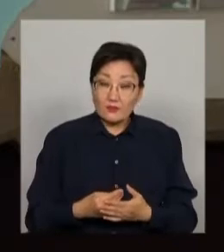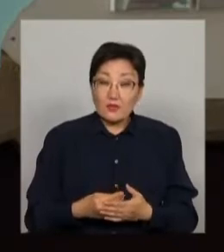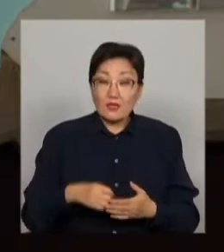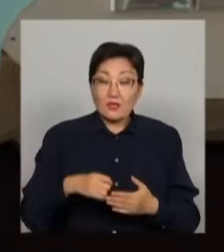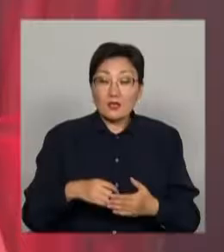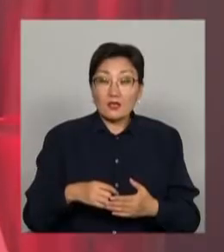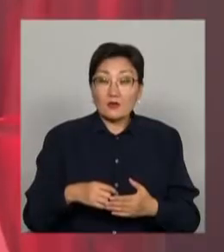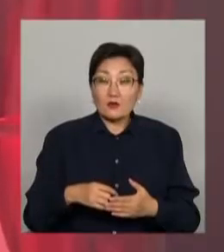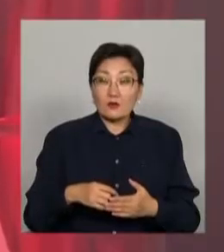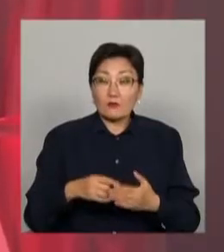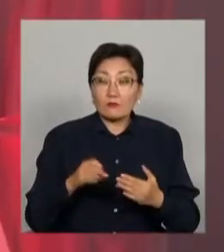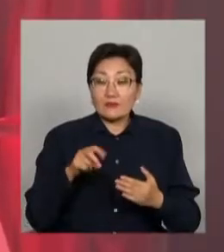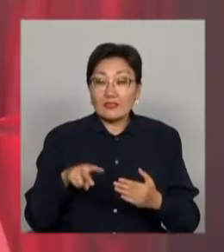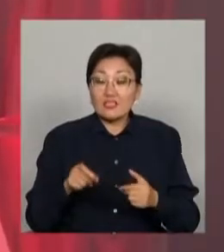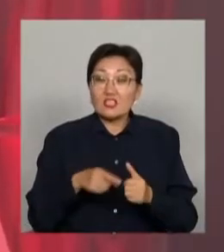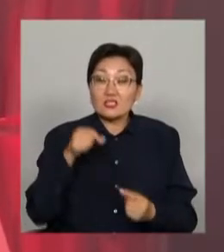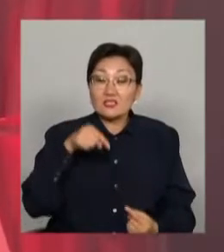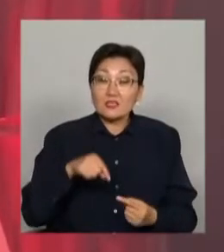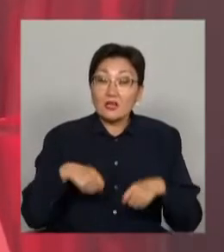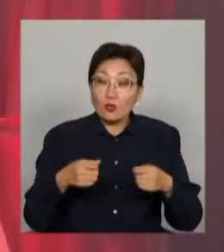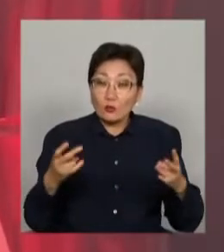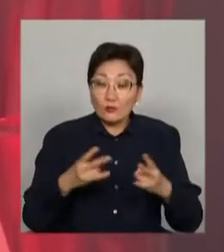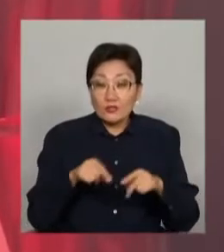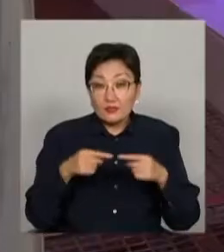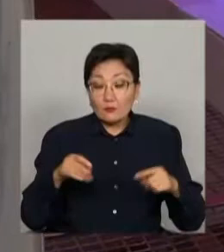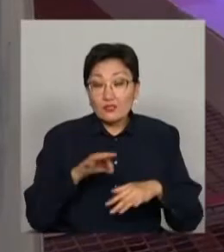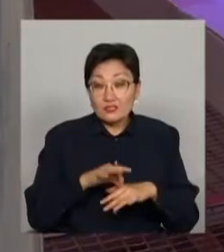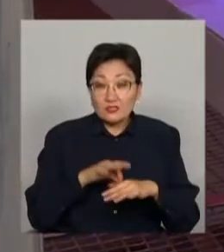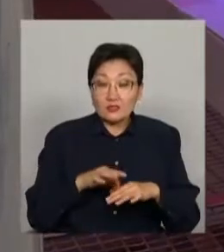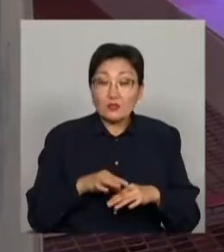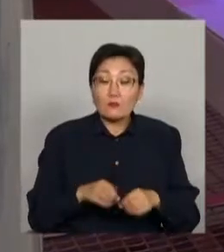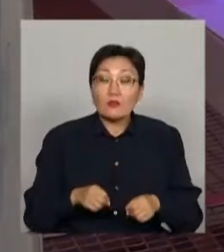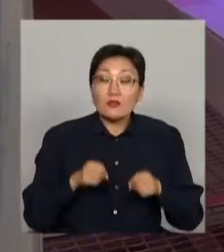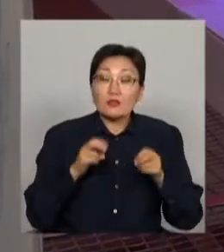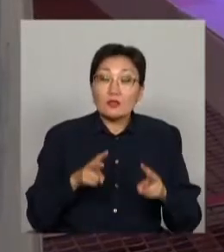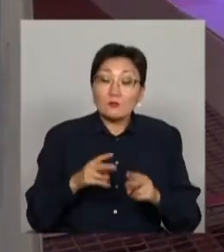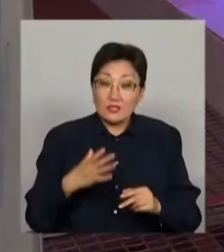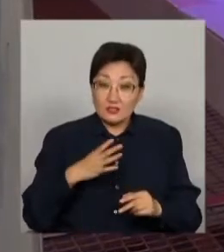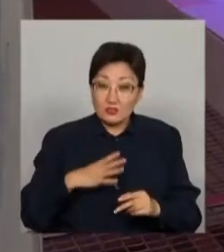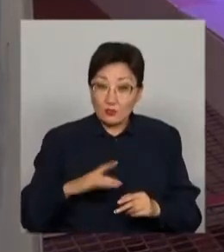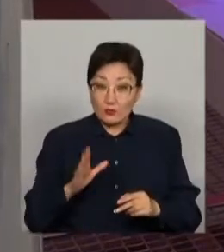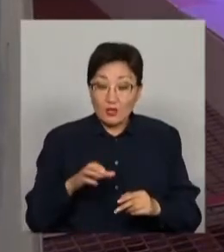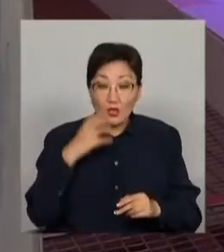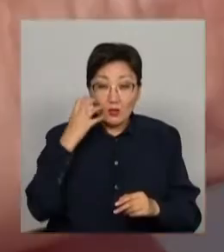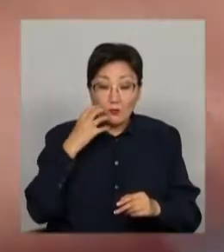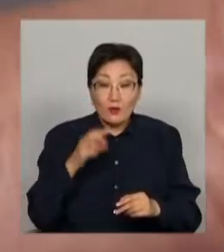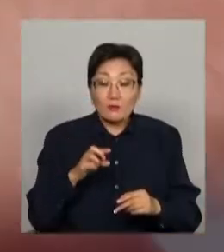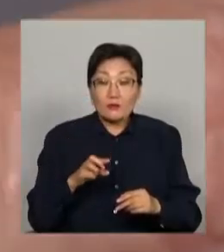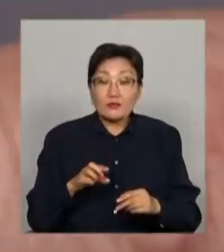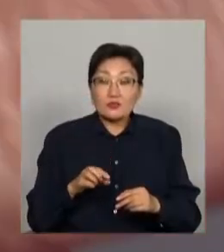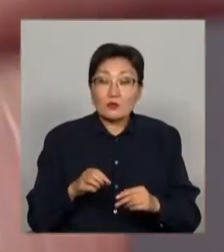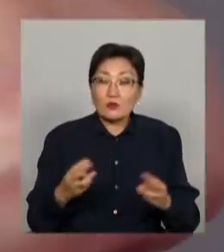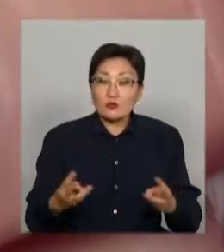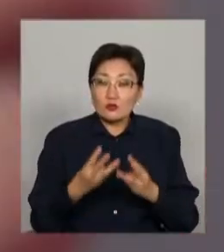сай қой керек деген. Жаңа сорттардың тағы бір ерекшелігі түрлі аурулар мен зиянкестерге төзімді келеді. Мәселен, алмұрт бактериялық күйікке